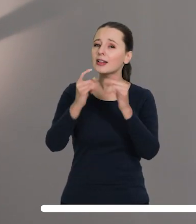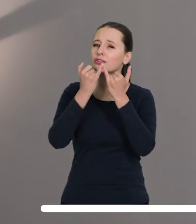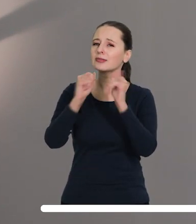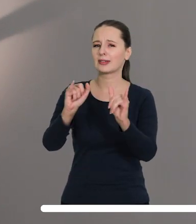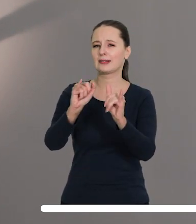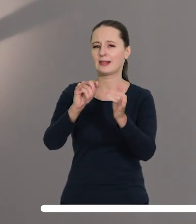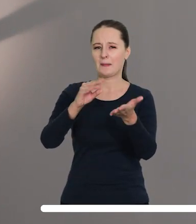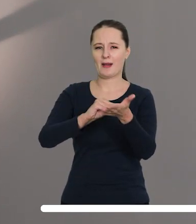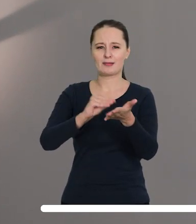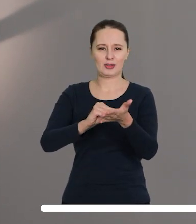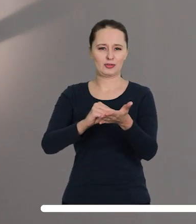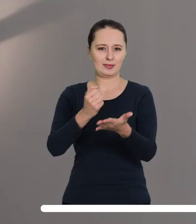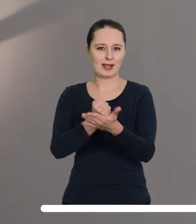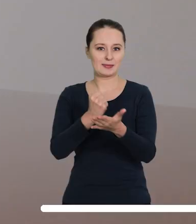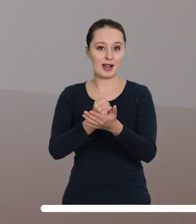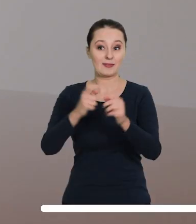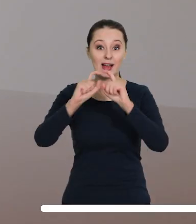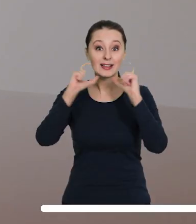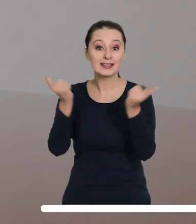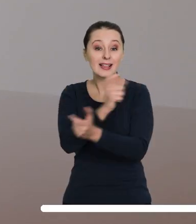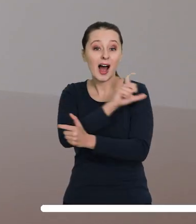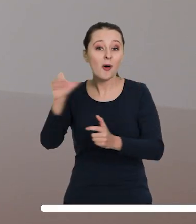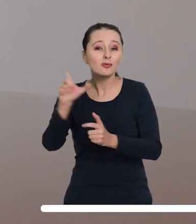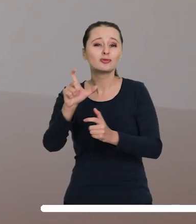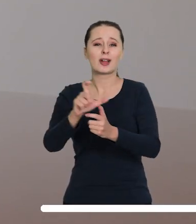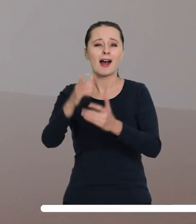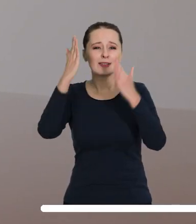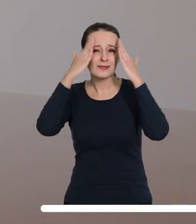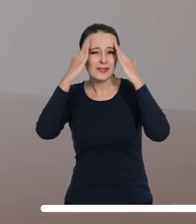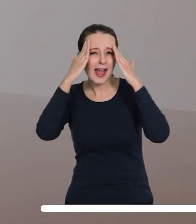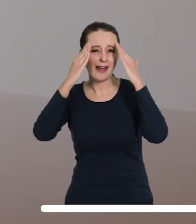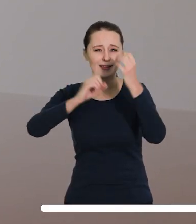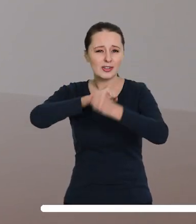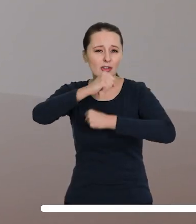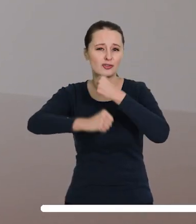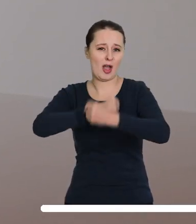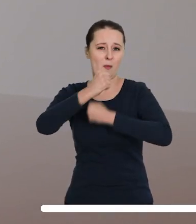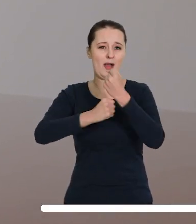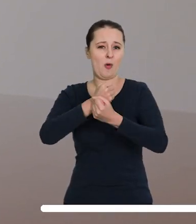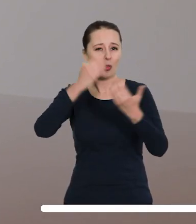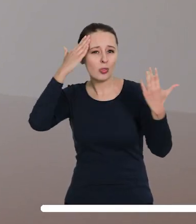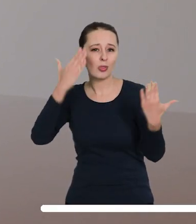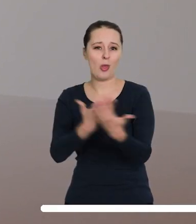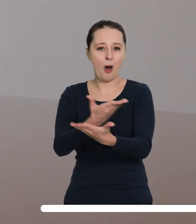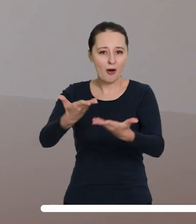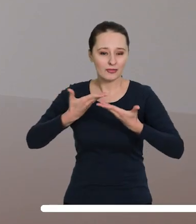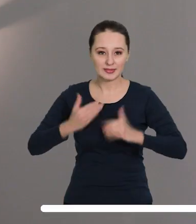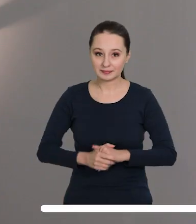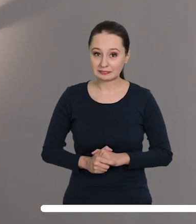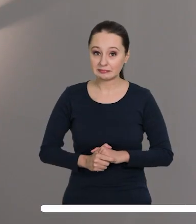także inny, bardzo praktyczny wymiar. Pozwala wciąż aktualizować to, co wiemy o warunkach, w których